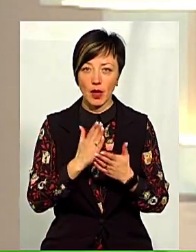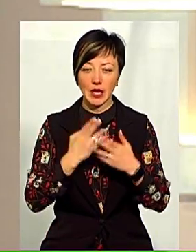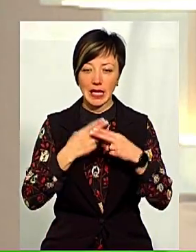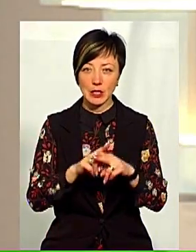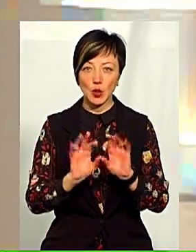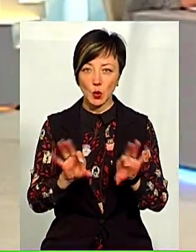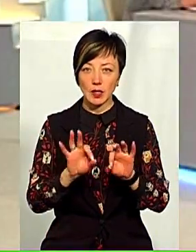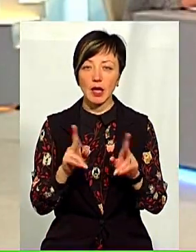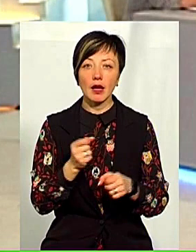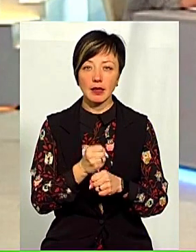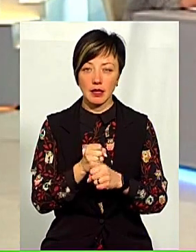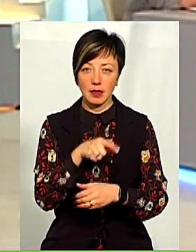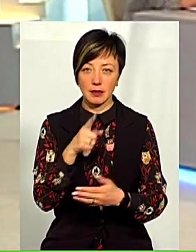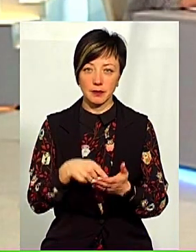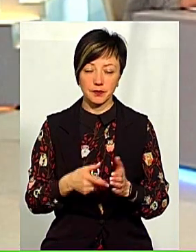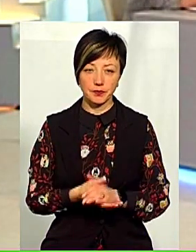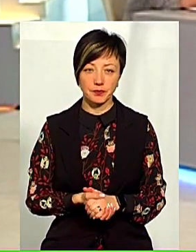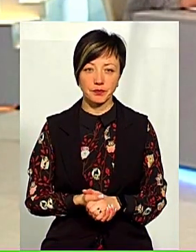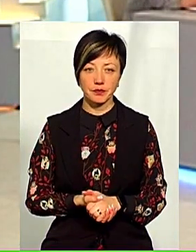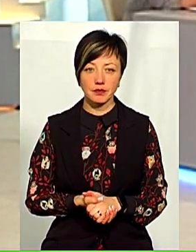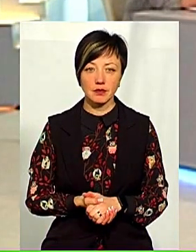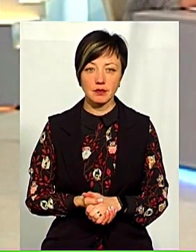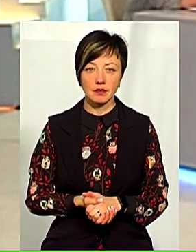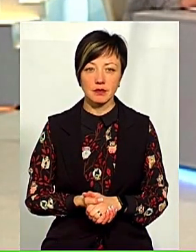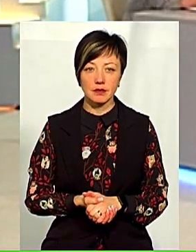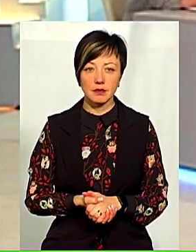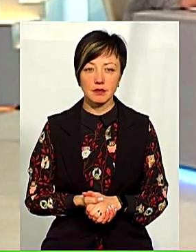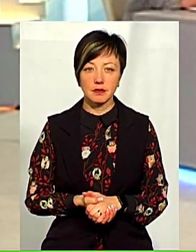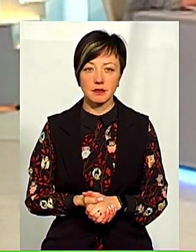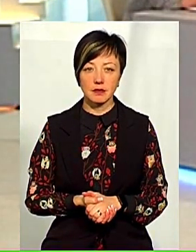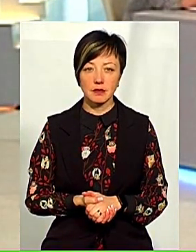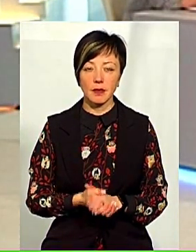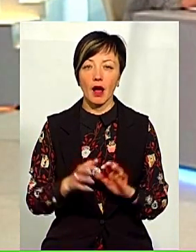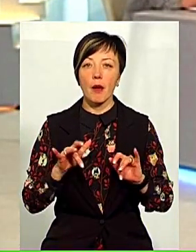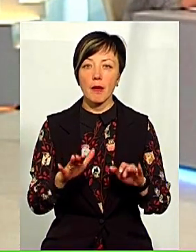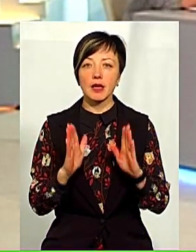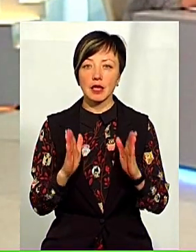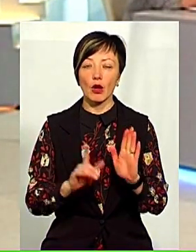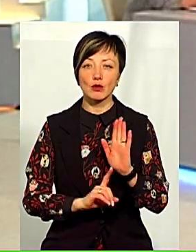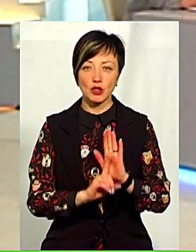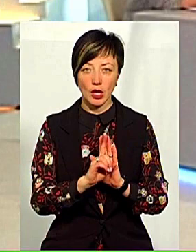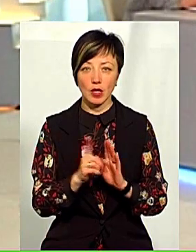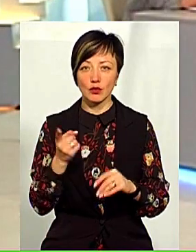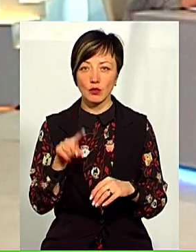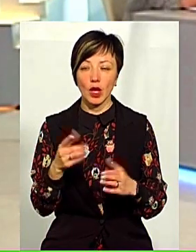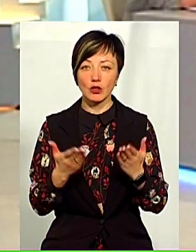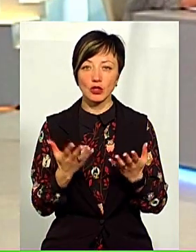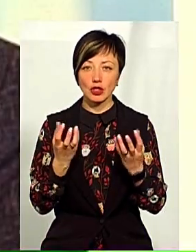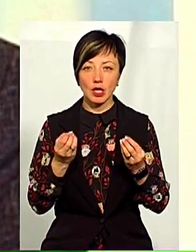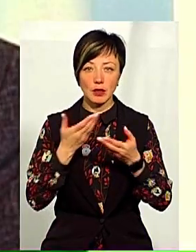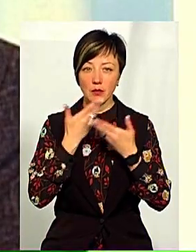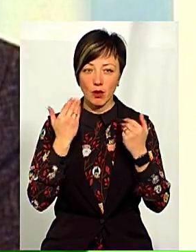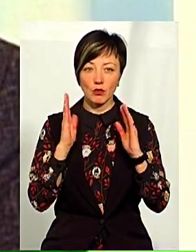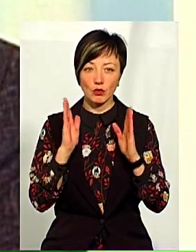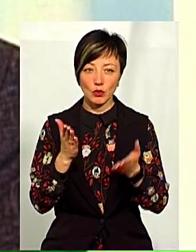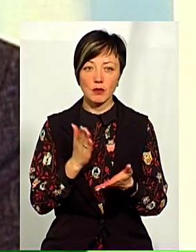інструкції, як діяти в такому випадку? Ну, кампанія тільки розпочалася, тому якщо вони ще не мають, то вони